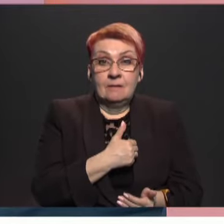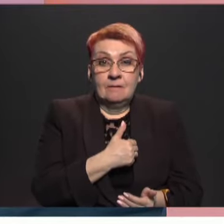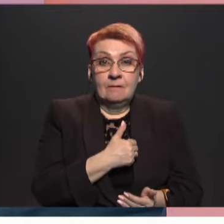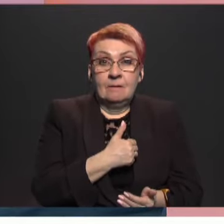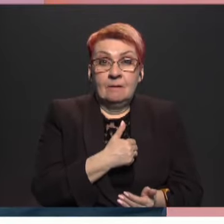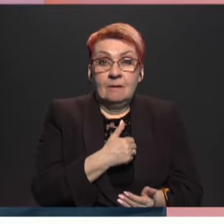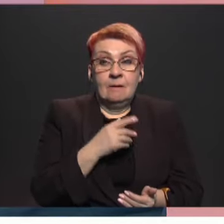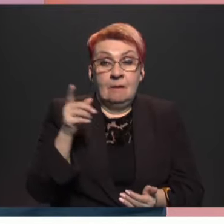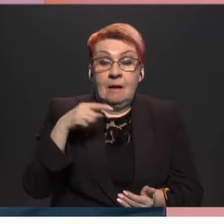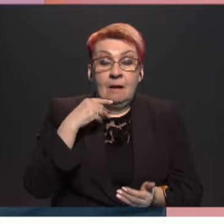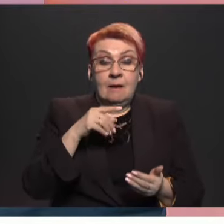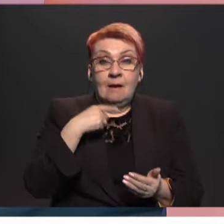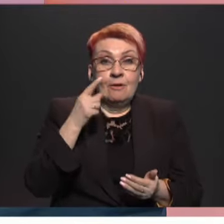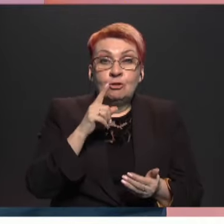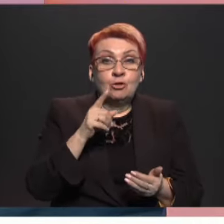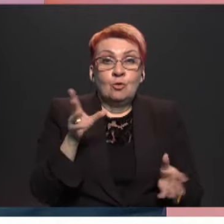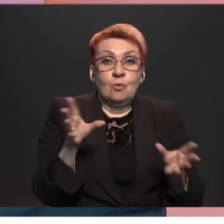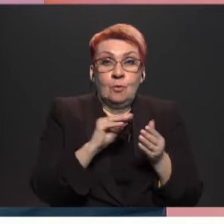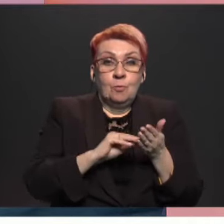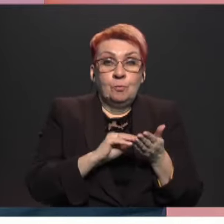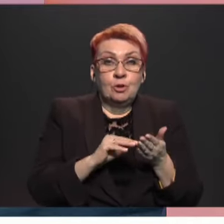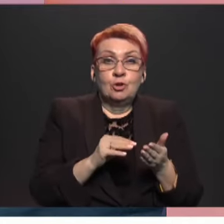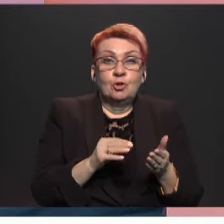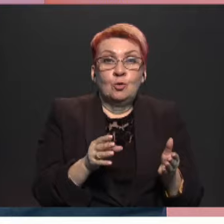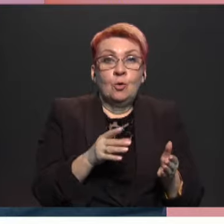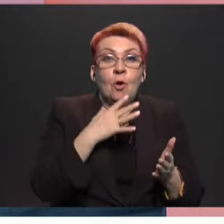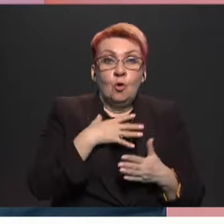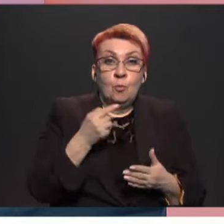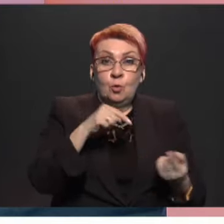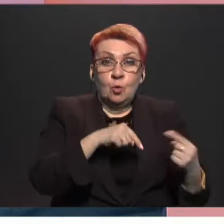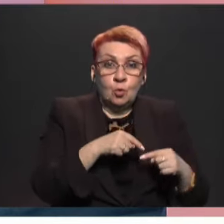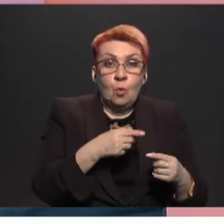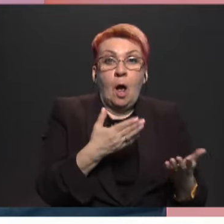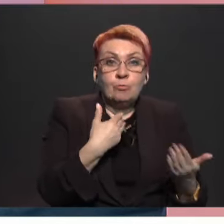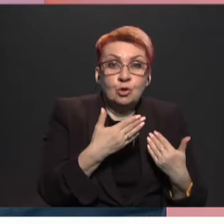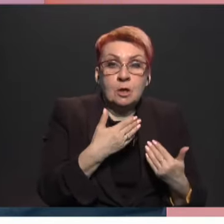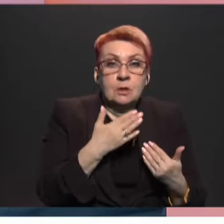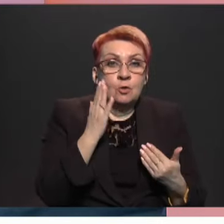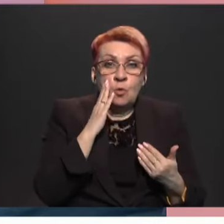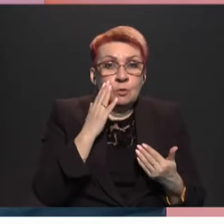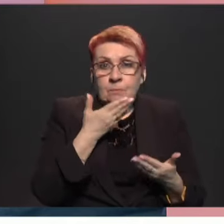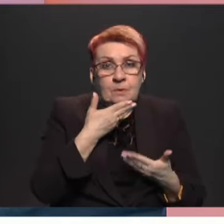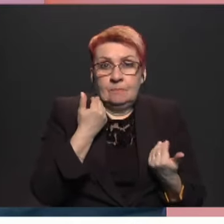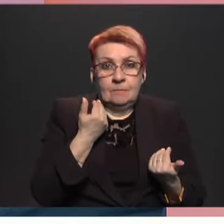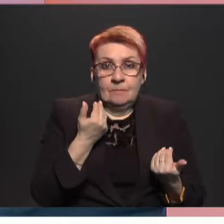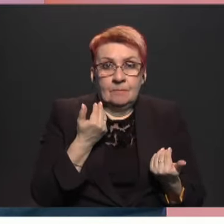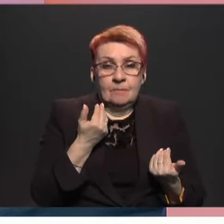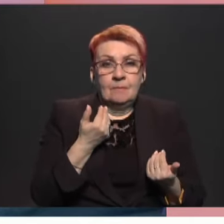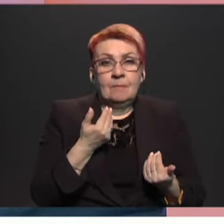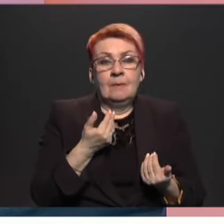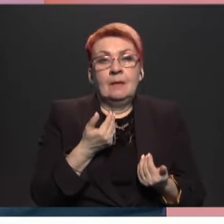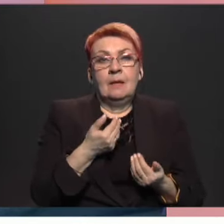своем. И очевидно, если два человека друг друга любят, и они друг с другом общаются, даже если ничего, кроме общения, нету,